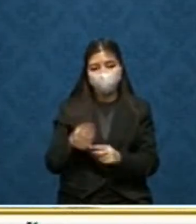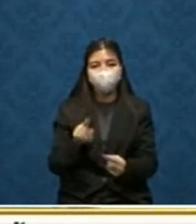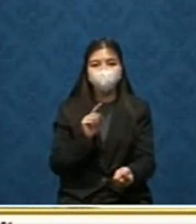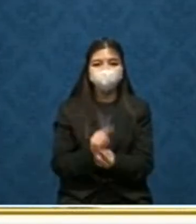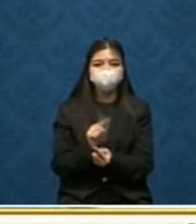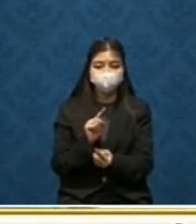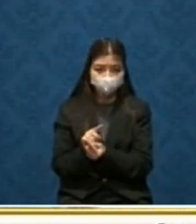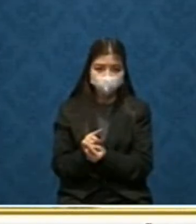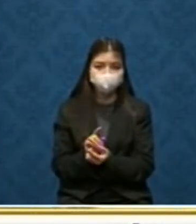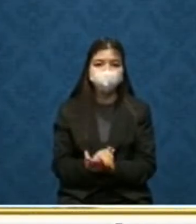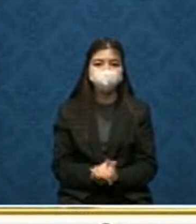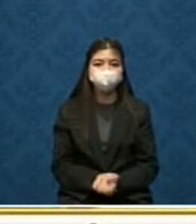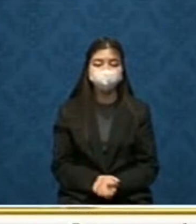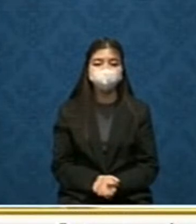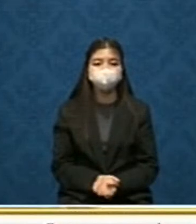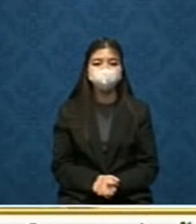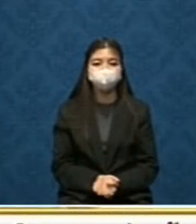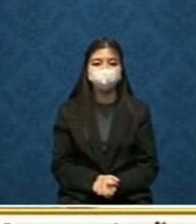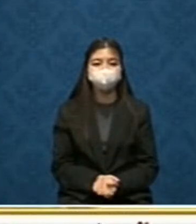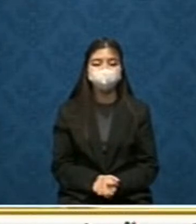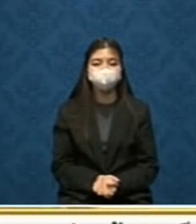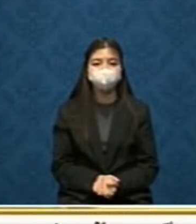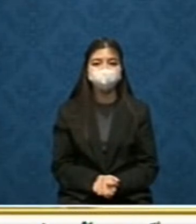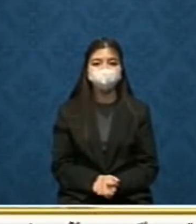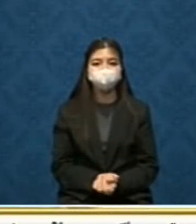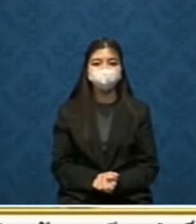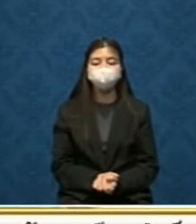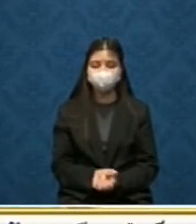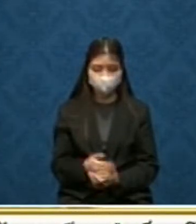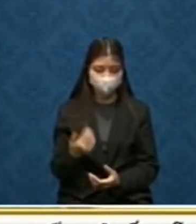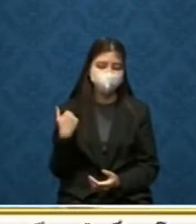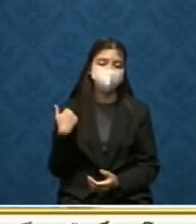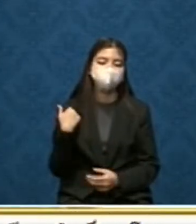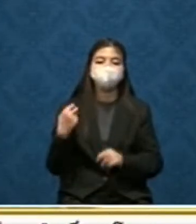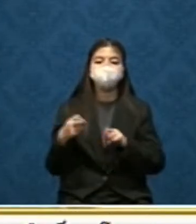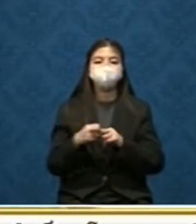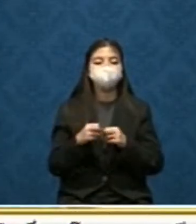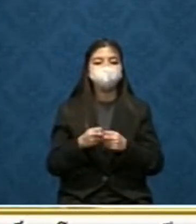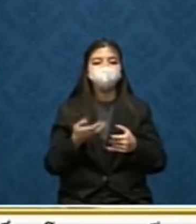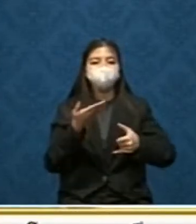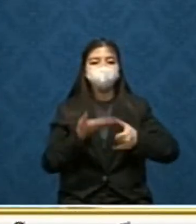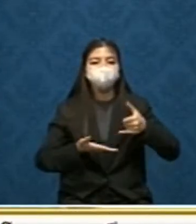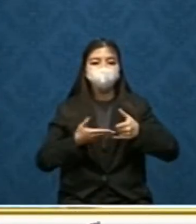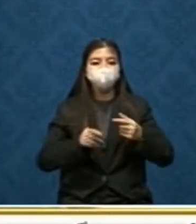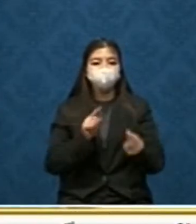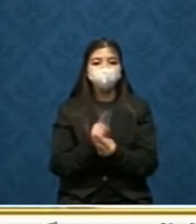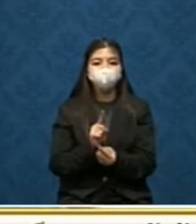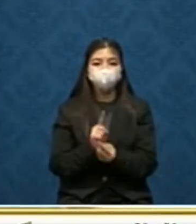เจอ เป็นอจรยากร ชั fingerแล้ลายล่สุวั